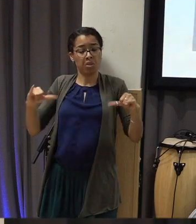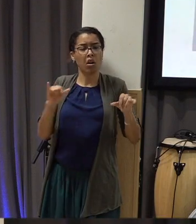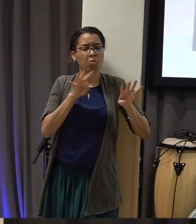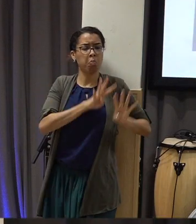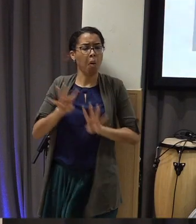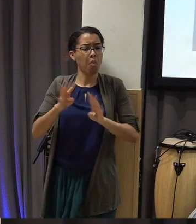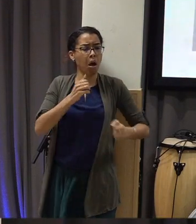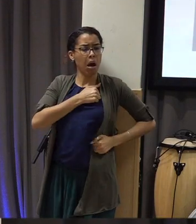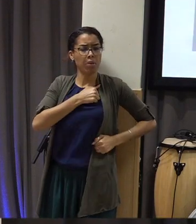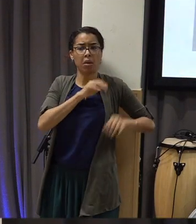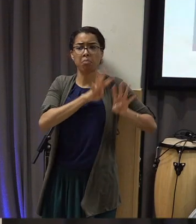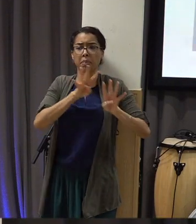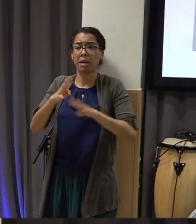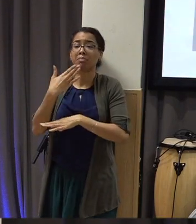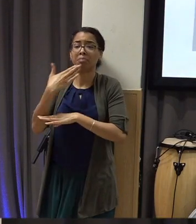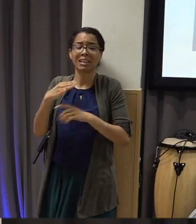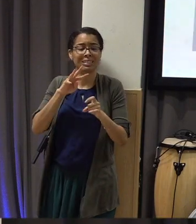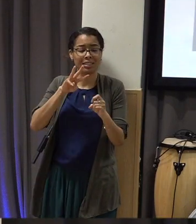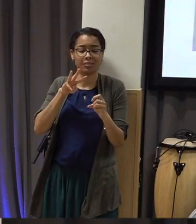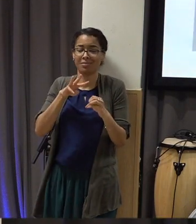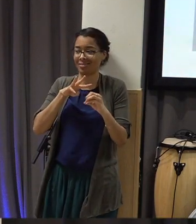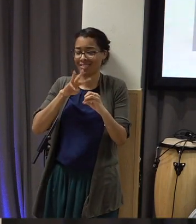armée. Merci Wikipédia.